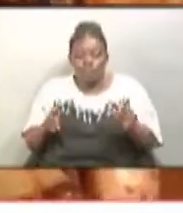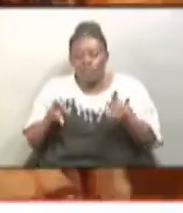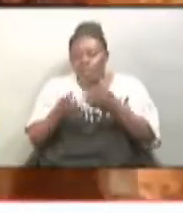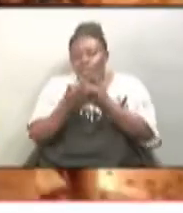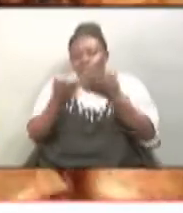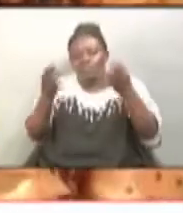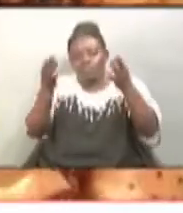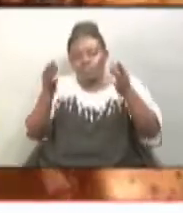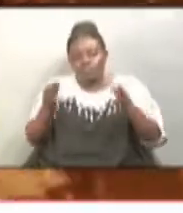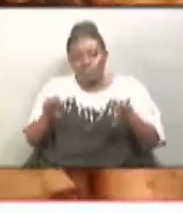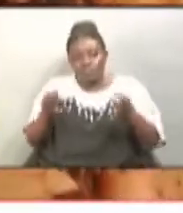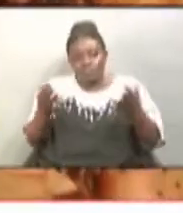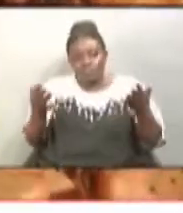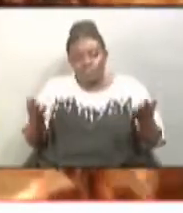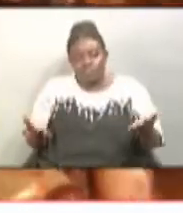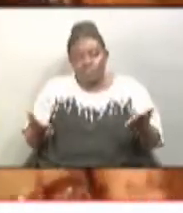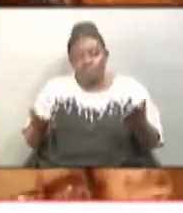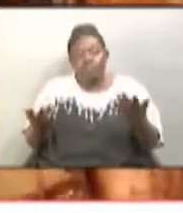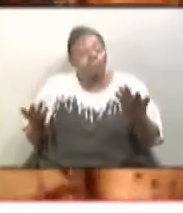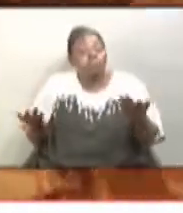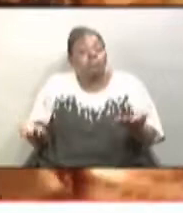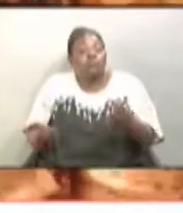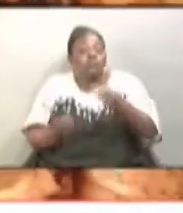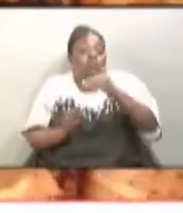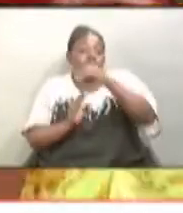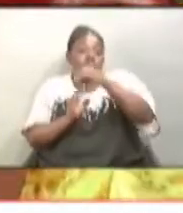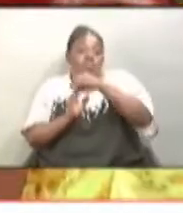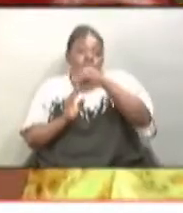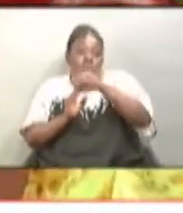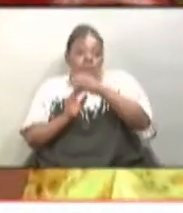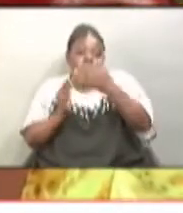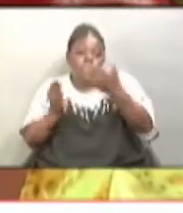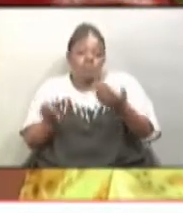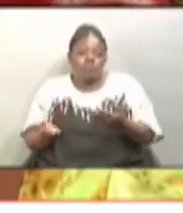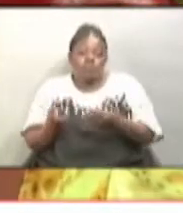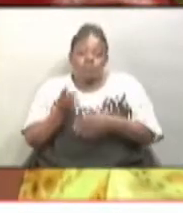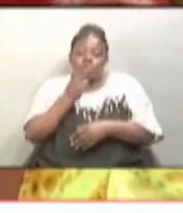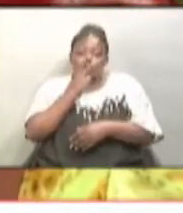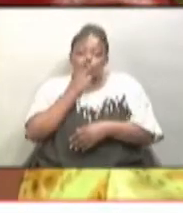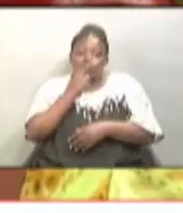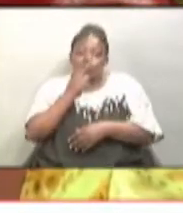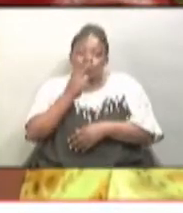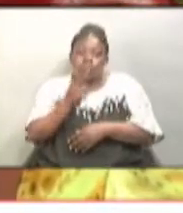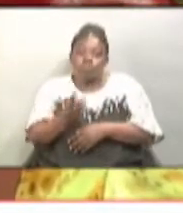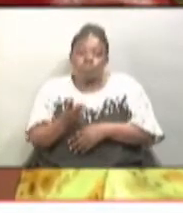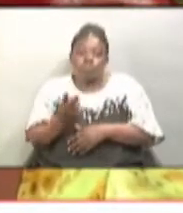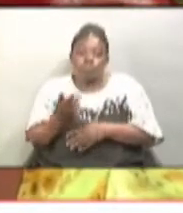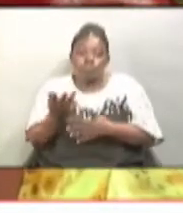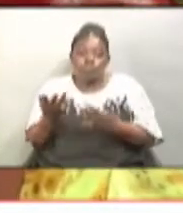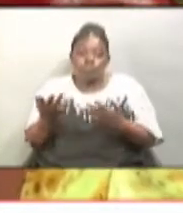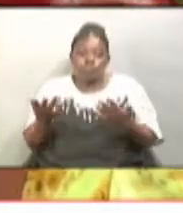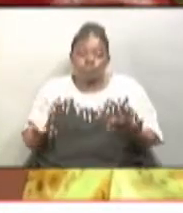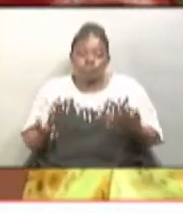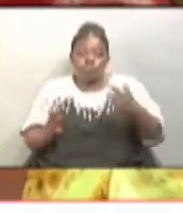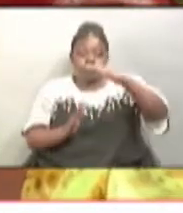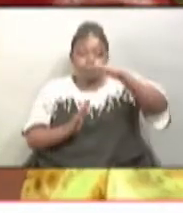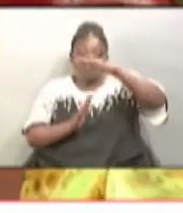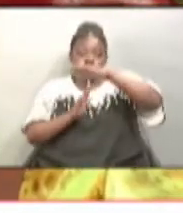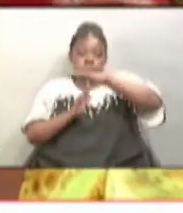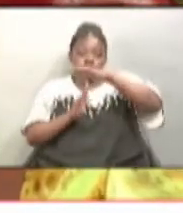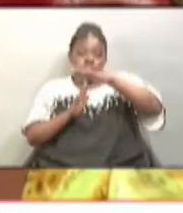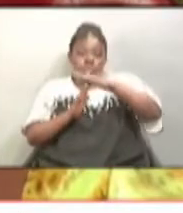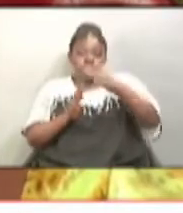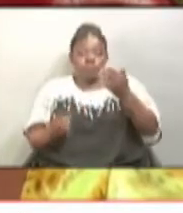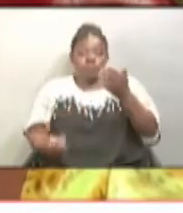ebyo byonna tubisiba ku Kibanyi. Obutiko ebyo byonna tubisiba waggulu ku Kibanyi. Abanywi ba taaba era baatirikanga waggulu ku niwanika